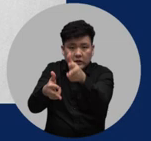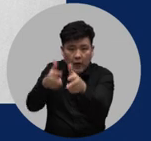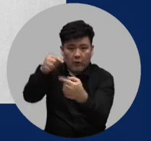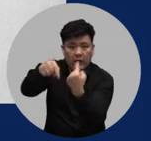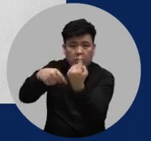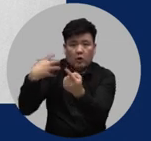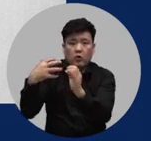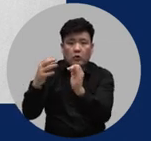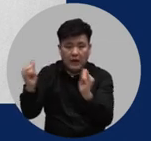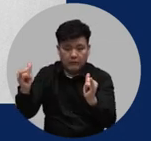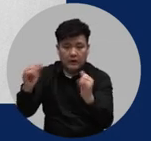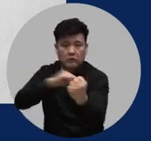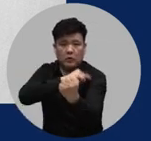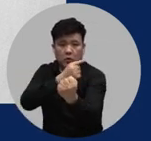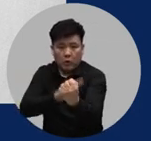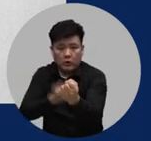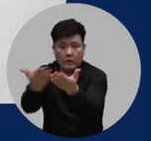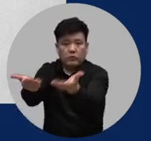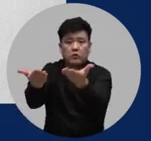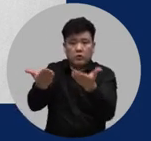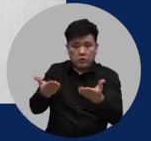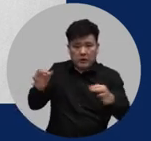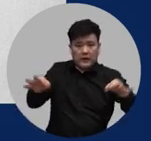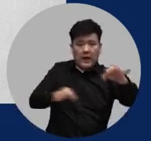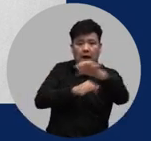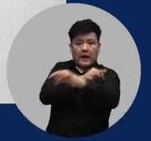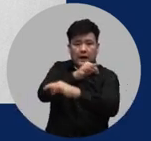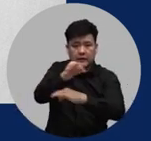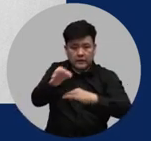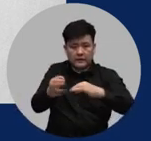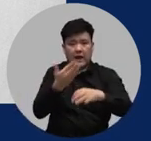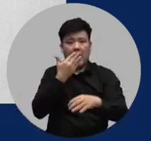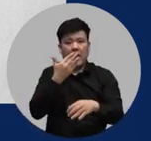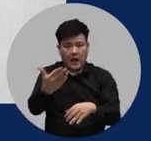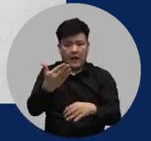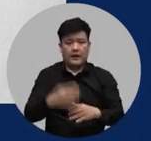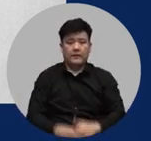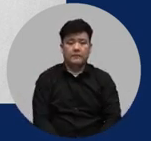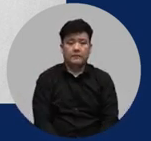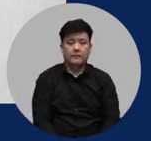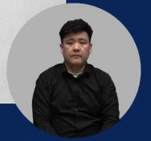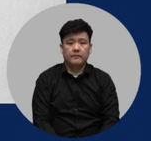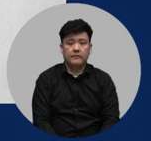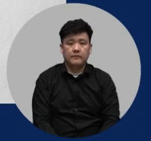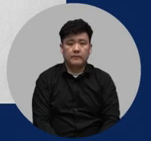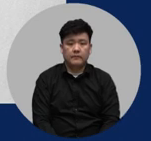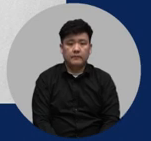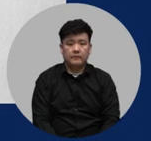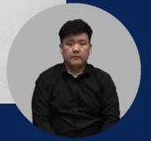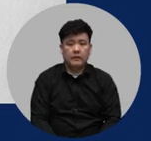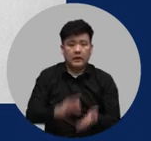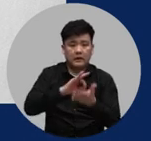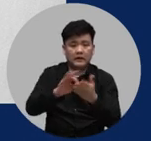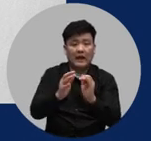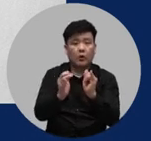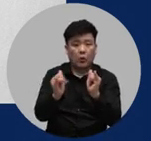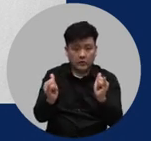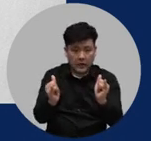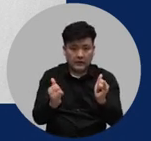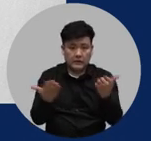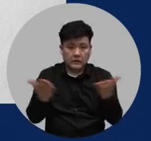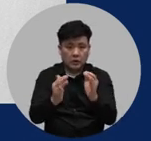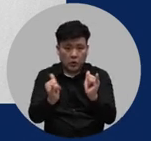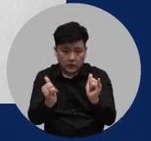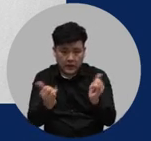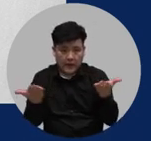사업의 경영 담당자로부터 권한을 위임받아 인사처분을 할 수 있습니다. 즉, 사용자는